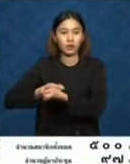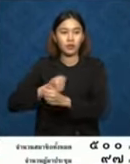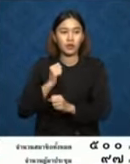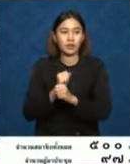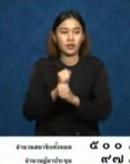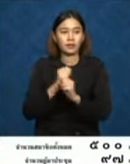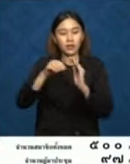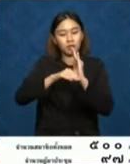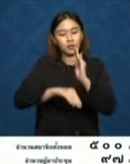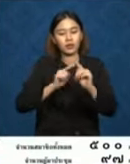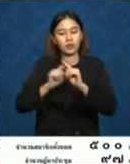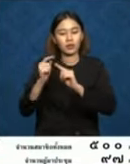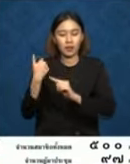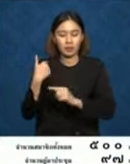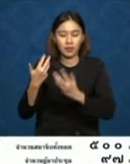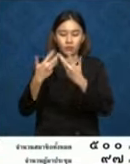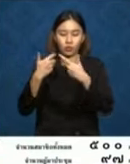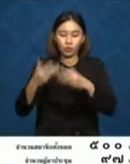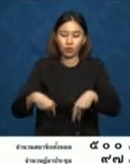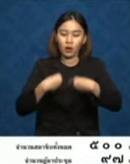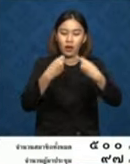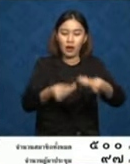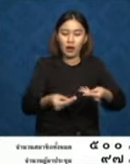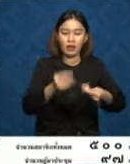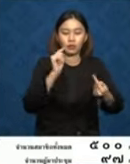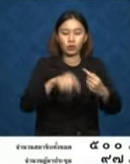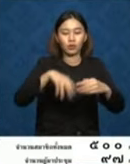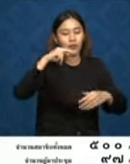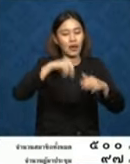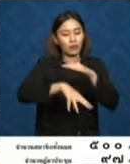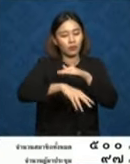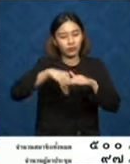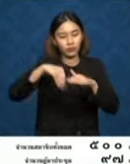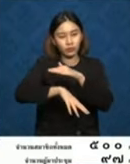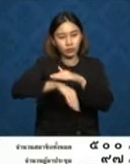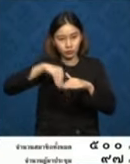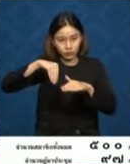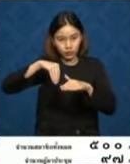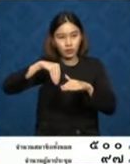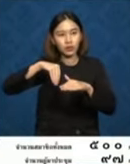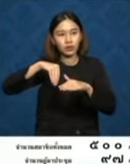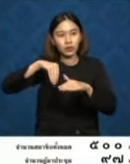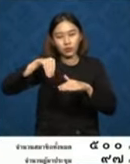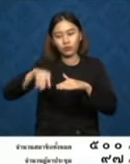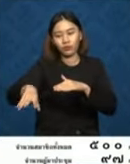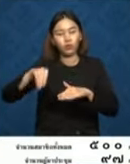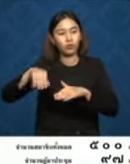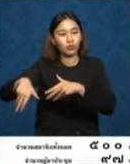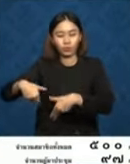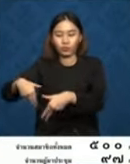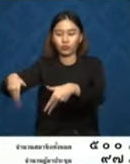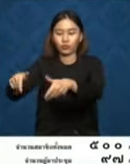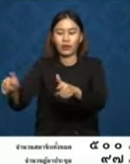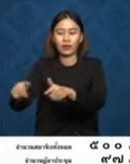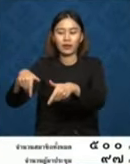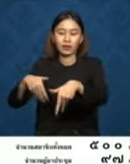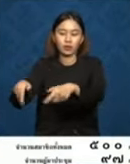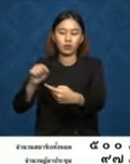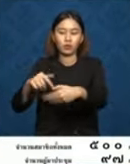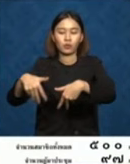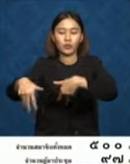ดำเนินการตั้งเครื่องสูบน้ำเพื่อลำเลียงน้ำจากลำคลองสายหลักไปสู่ลำคลองสายรองแก่พี่น้องประชา